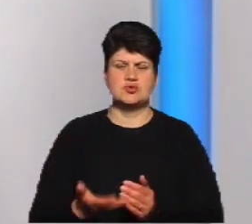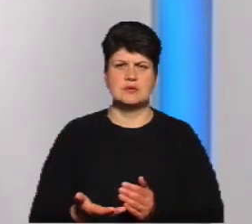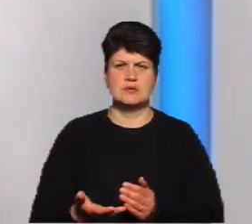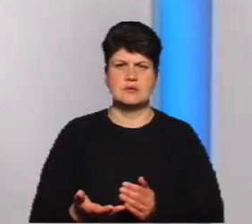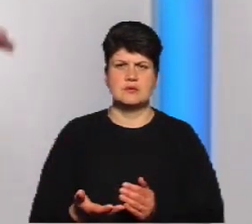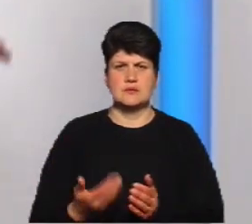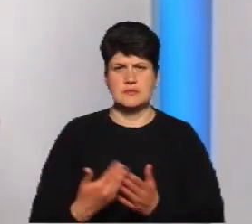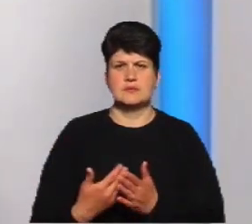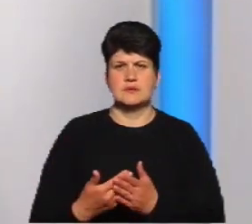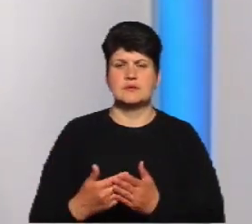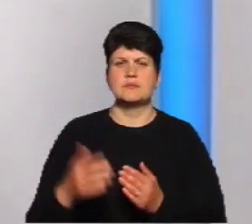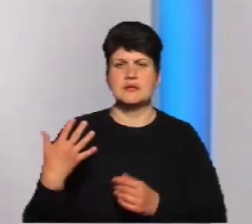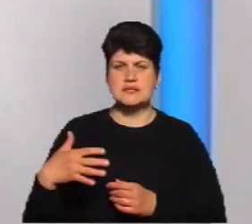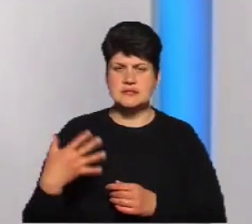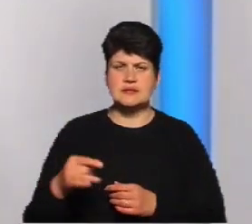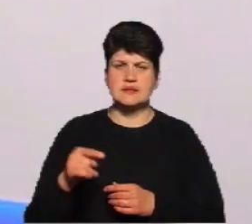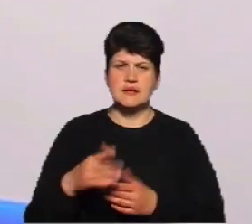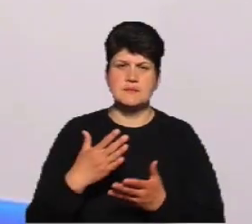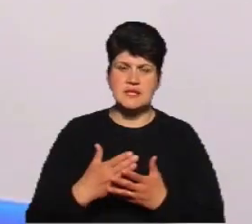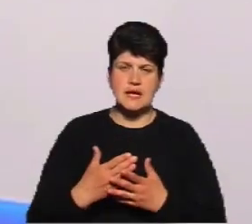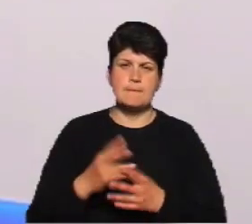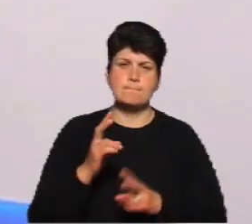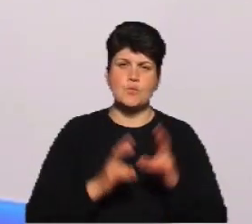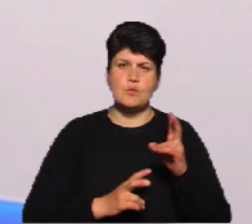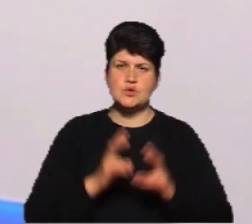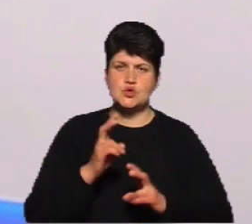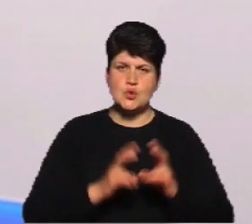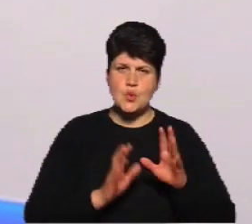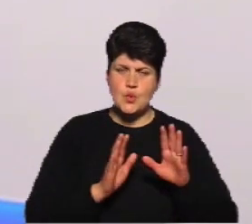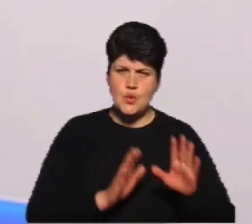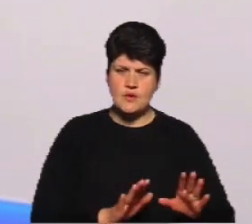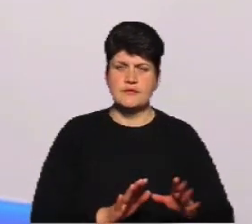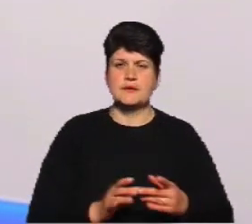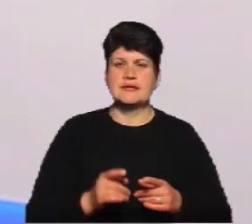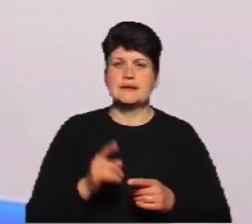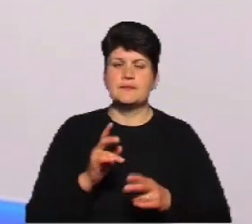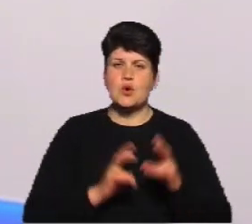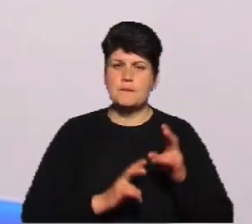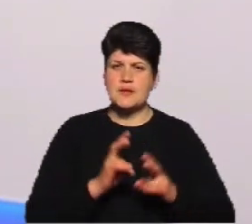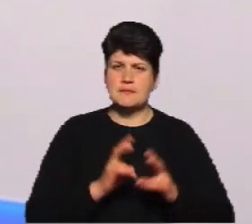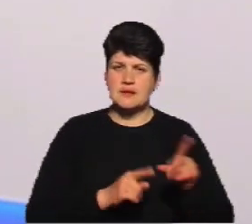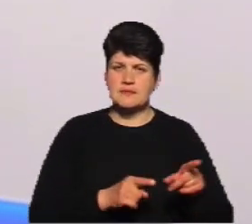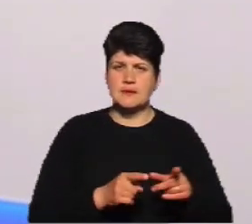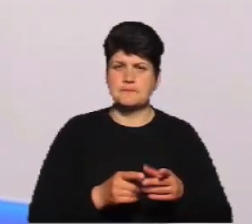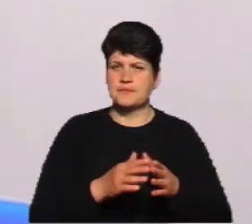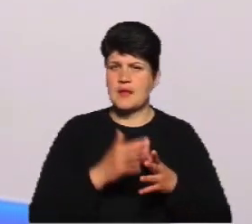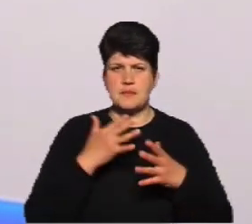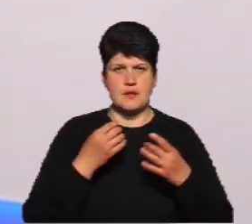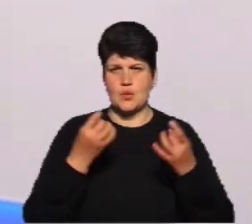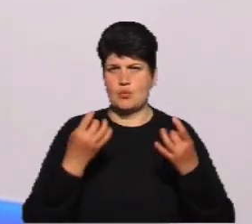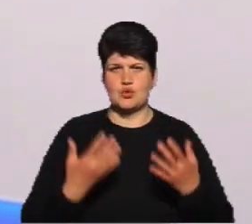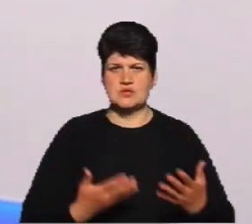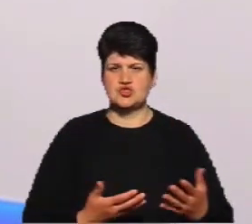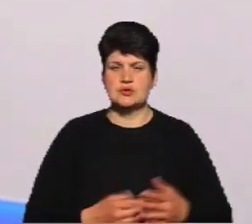коло 50, там же є і промислових підприємств. З промисловими підприємствами набагато простіше.